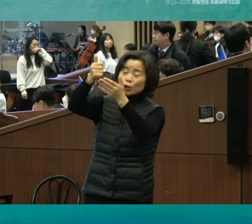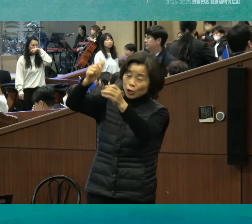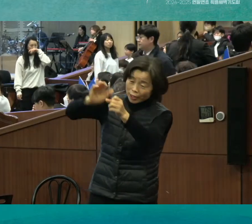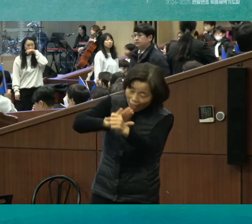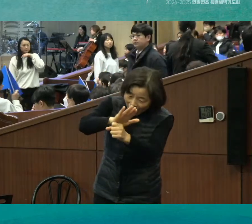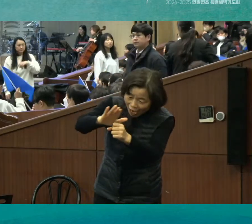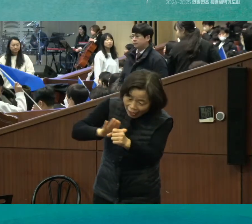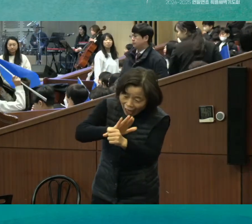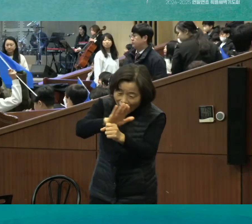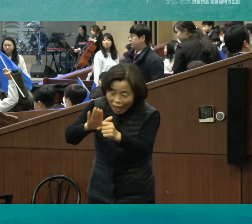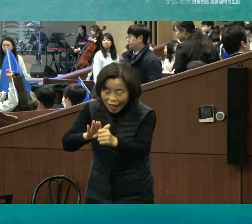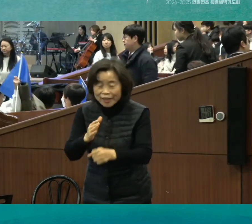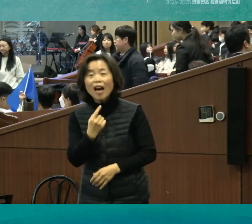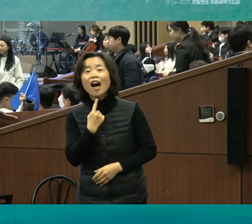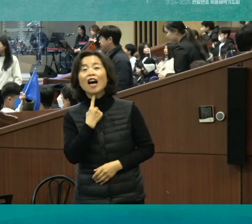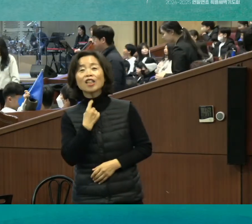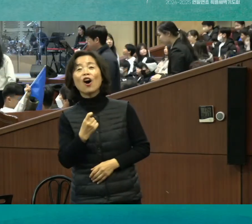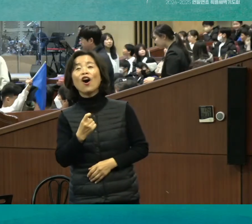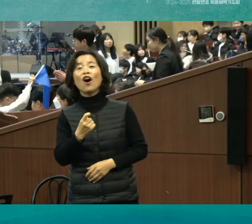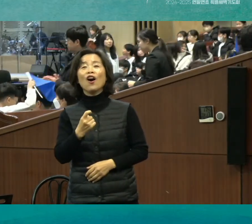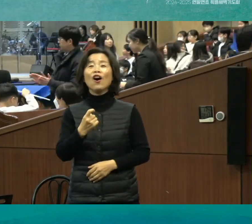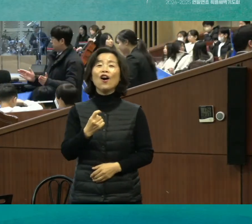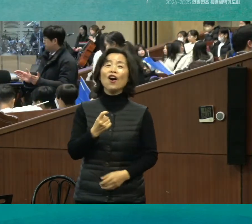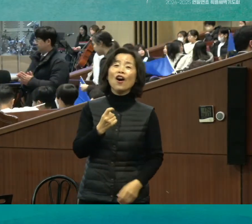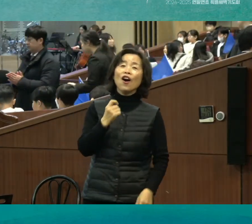주를 사랑한다던